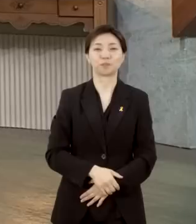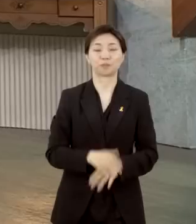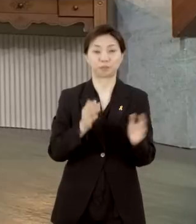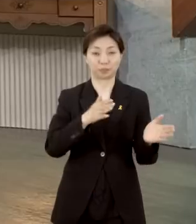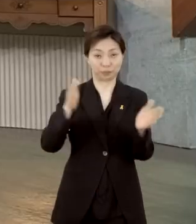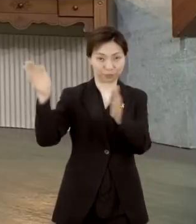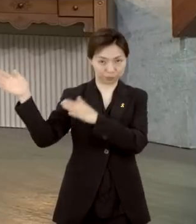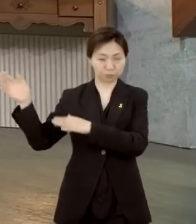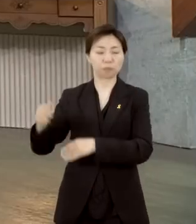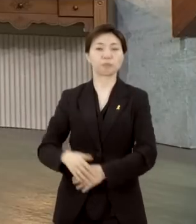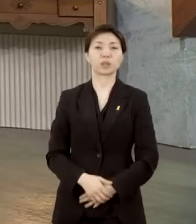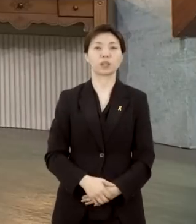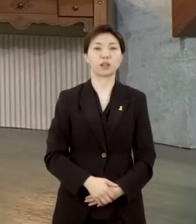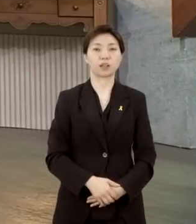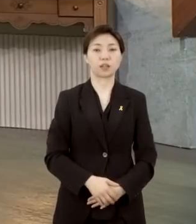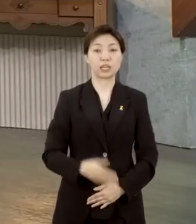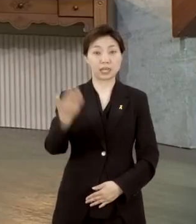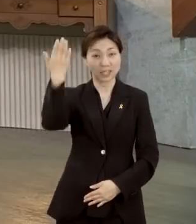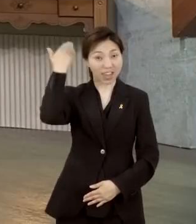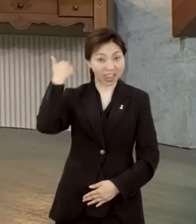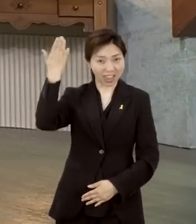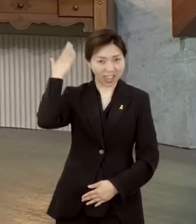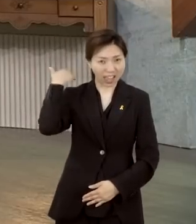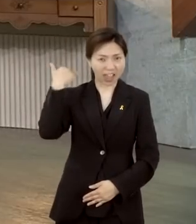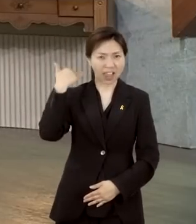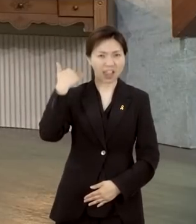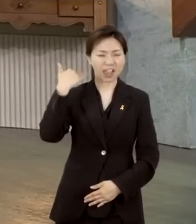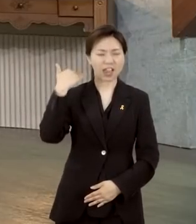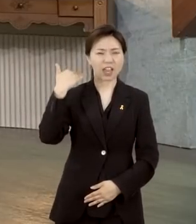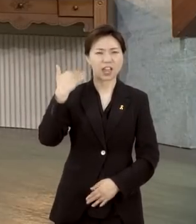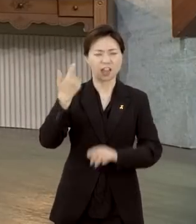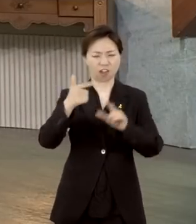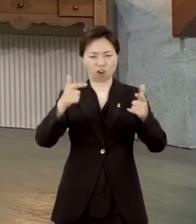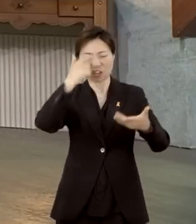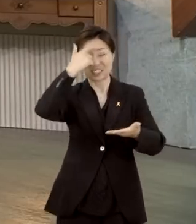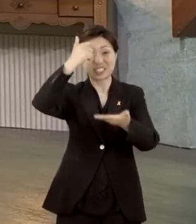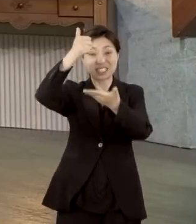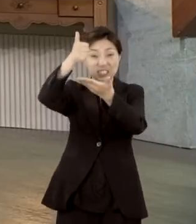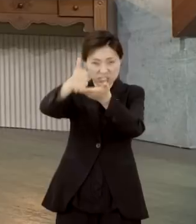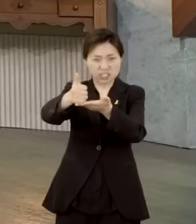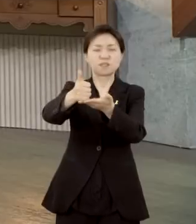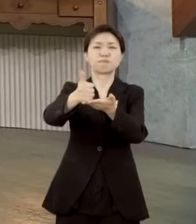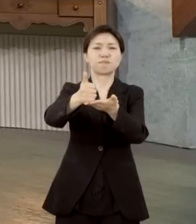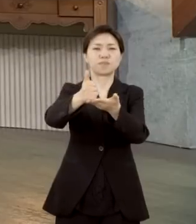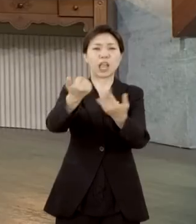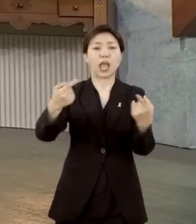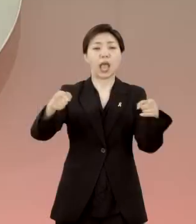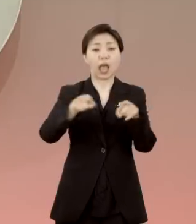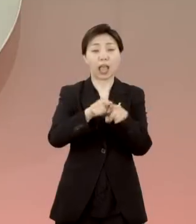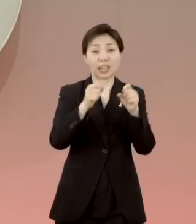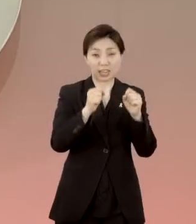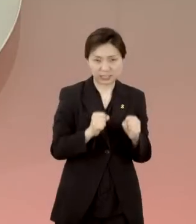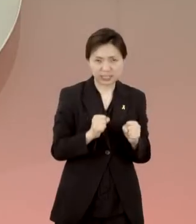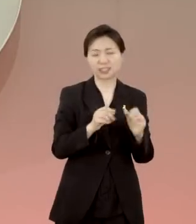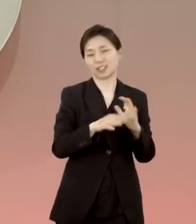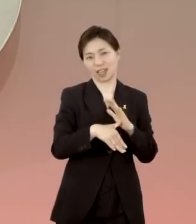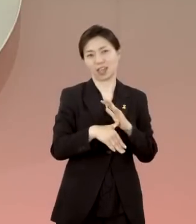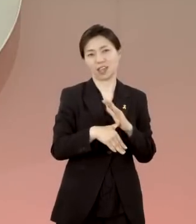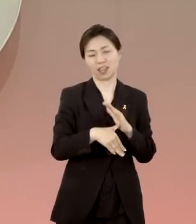자 그래서 그 당시 사원의 수많은 비구스님들이 있었고